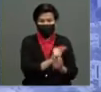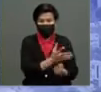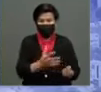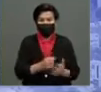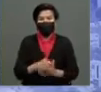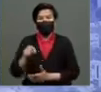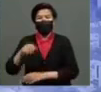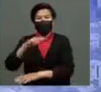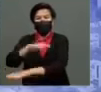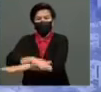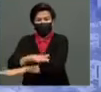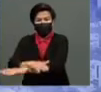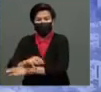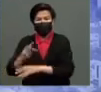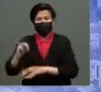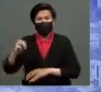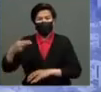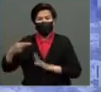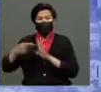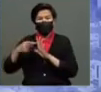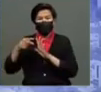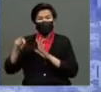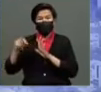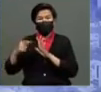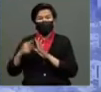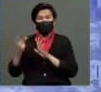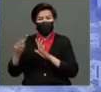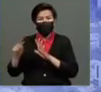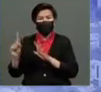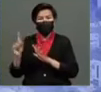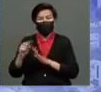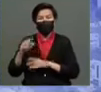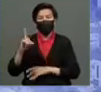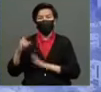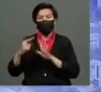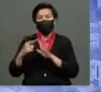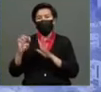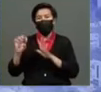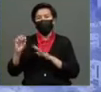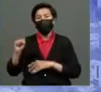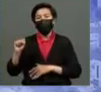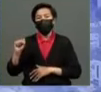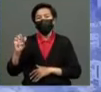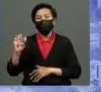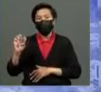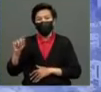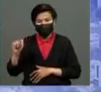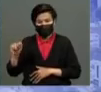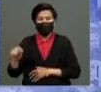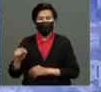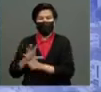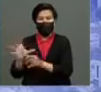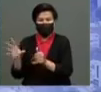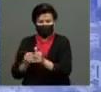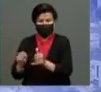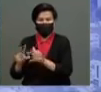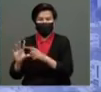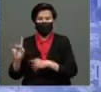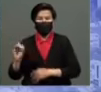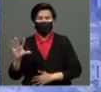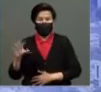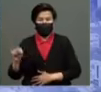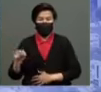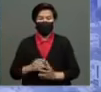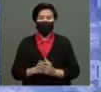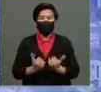านาคที่ดุสิตนะครับอันนี้ก็จะทำให้ตัวเลขต่างๆเหล่านี้นำมาบริหารสถานการณ์โดยคณะกรรมการชุดเมื่อเช้